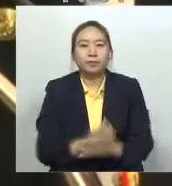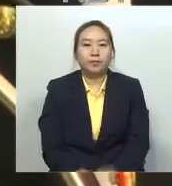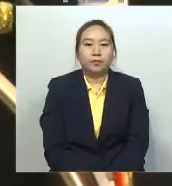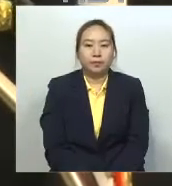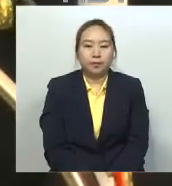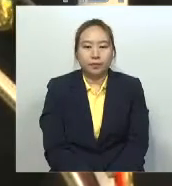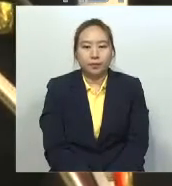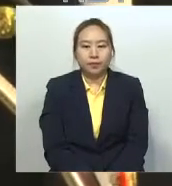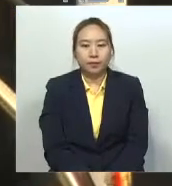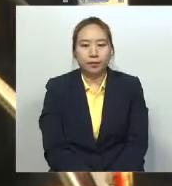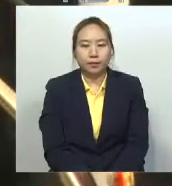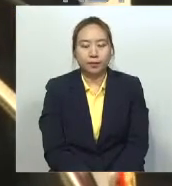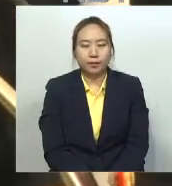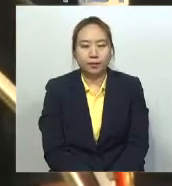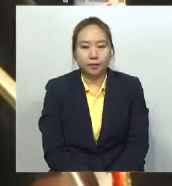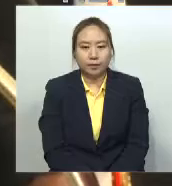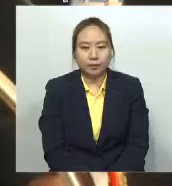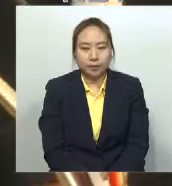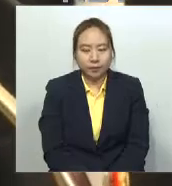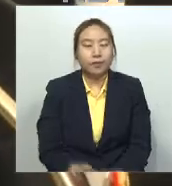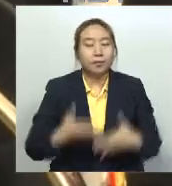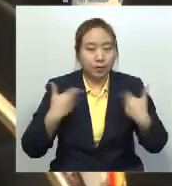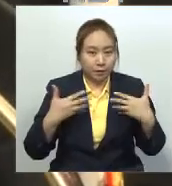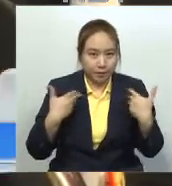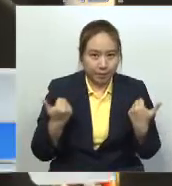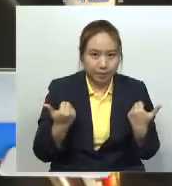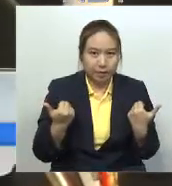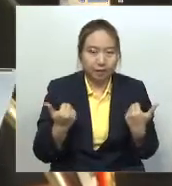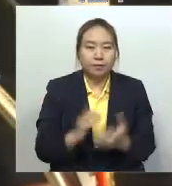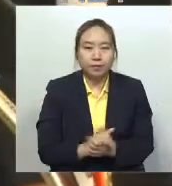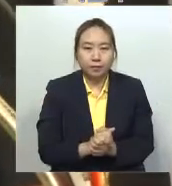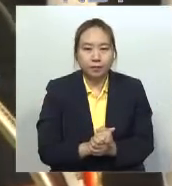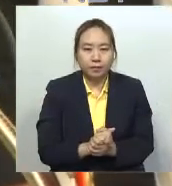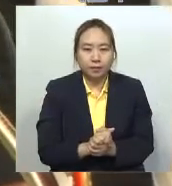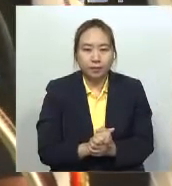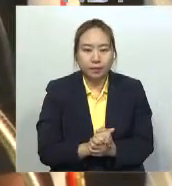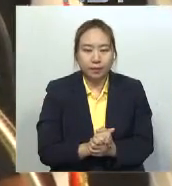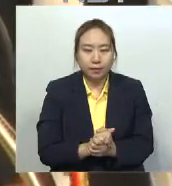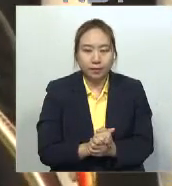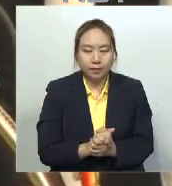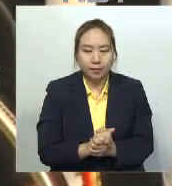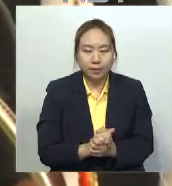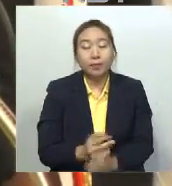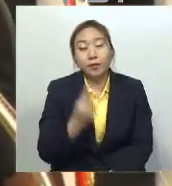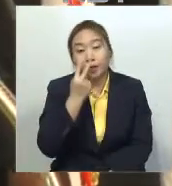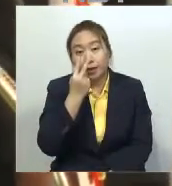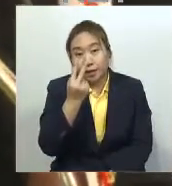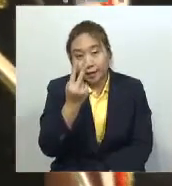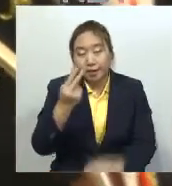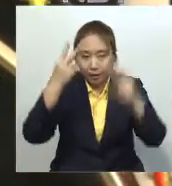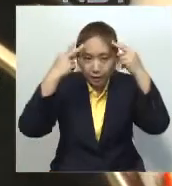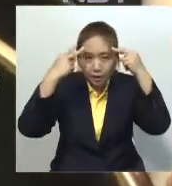ค่ะ ยินดีมีความยินดีที่ได้เห็นนายก